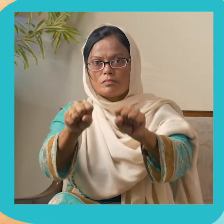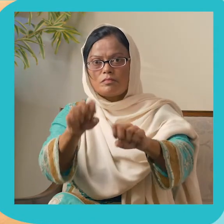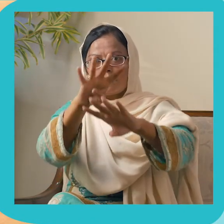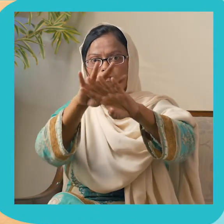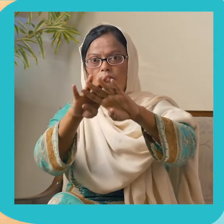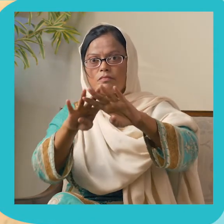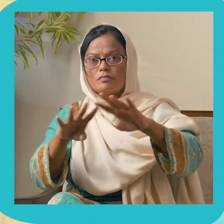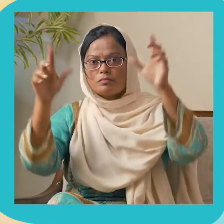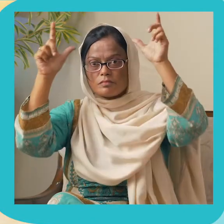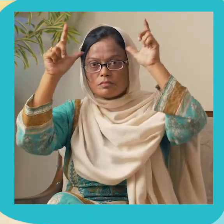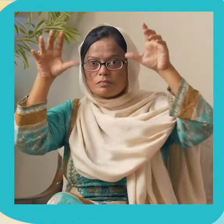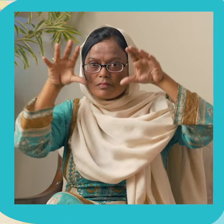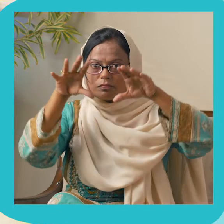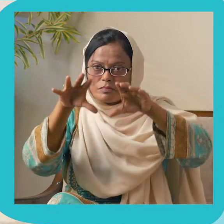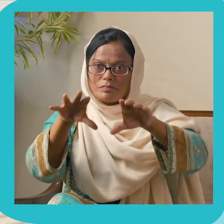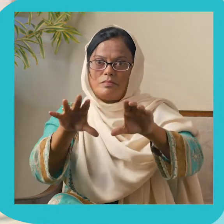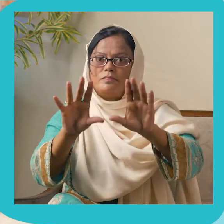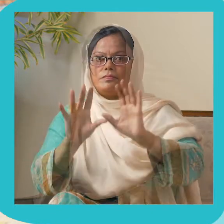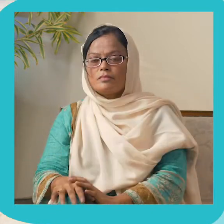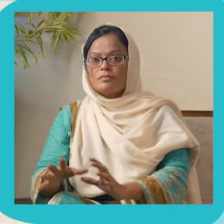जाल के प्लोगर्स।